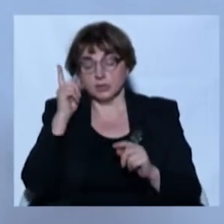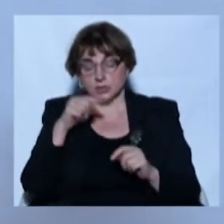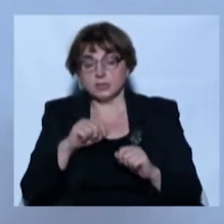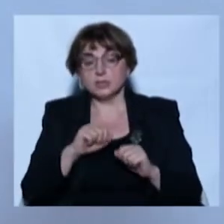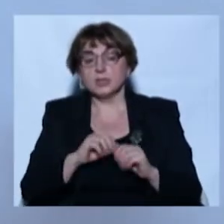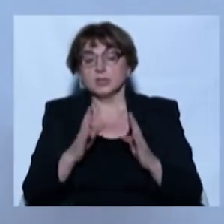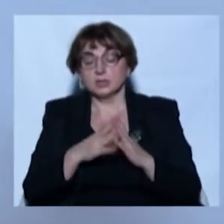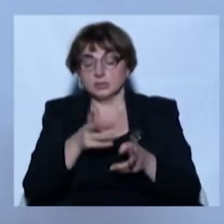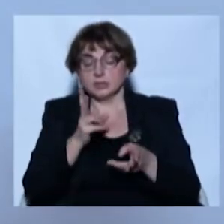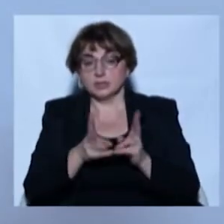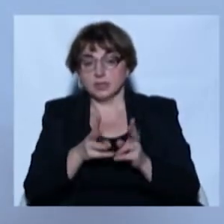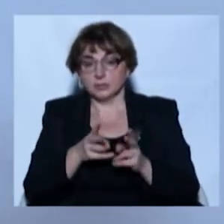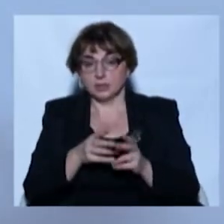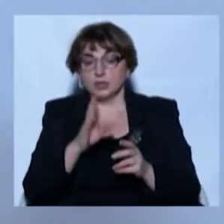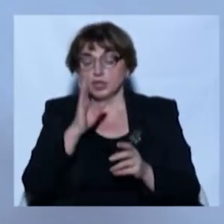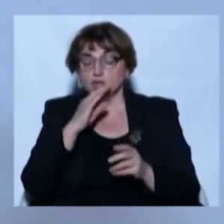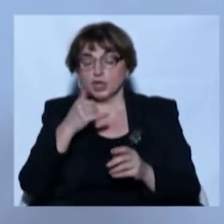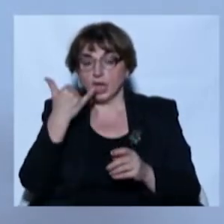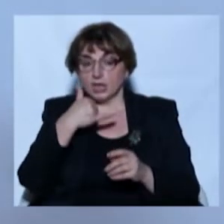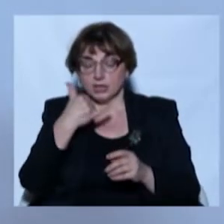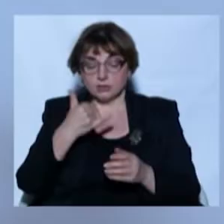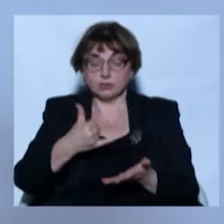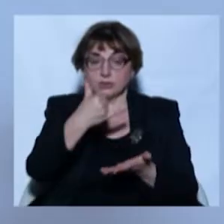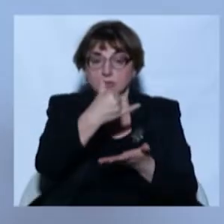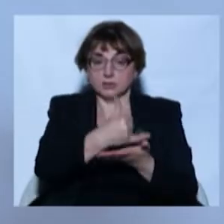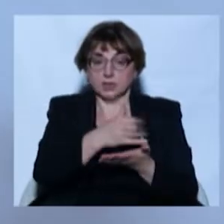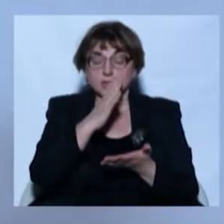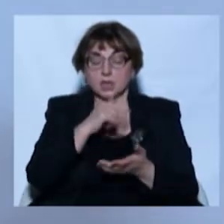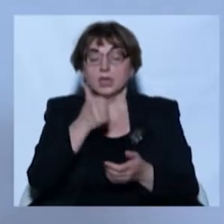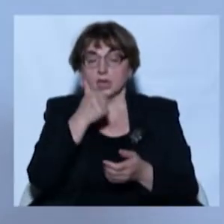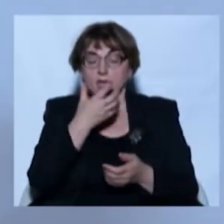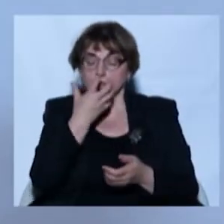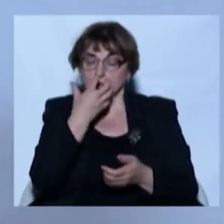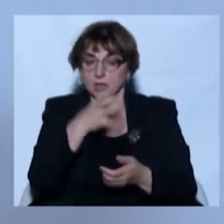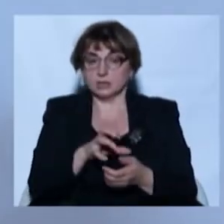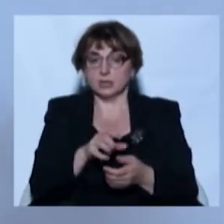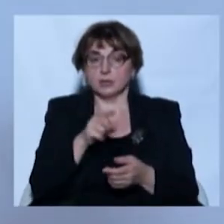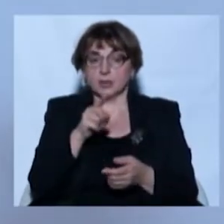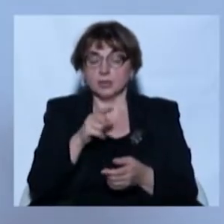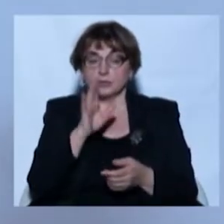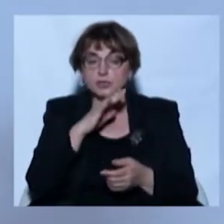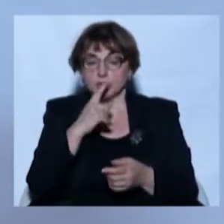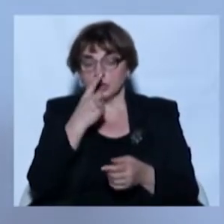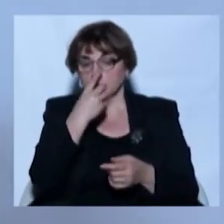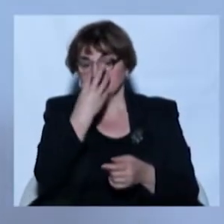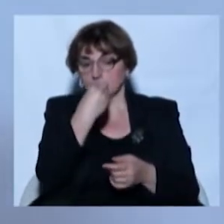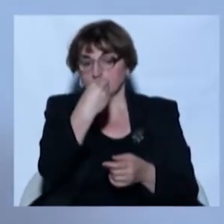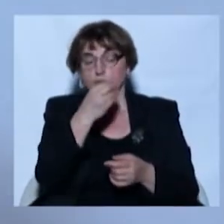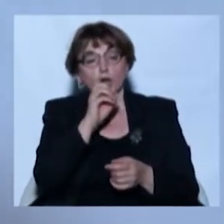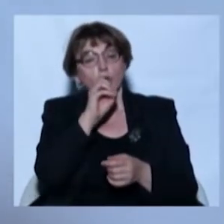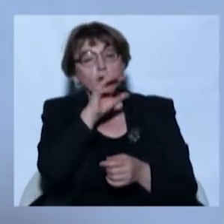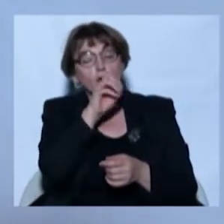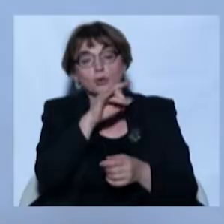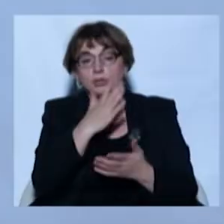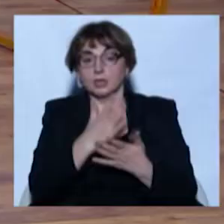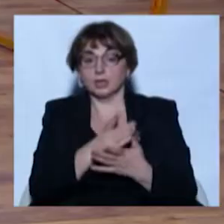სამზარეულოში ჩაიდანს რომ დაადგამთ, ნახავთ, რომ როდესაც წყალი კარგად გაცხელდება, ჩაიდნის ზედაპირზე ორთქლი